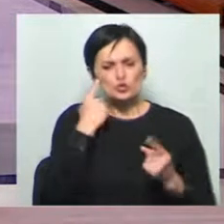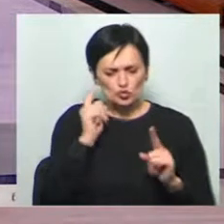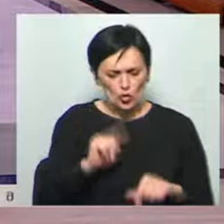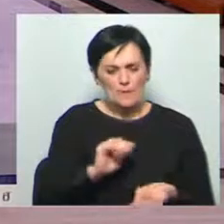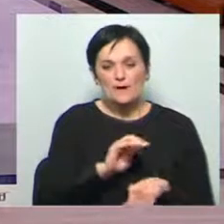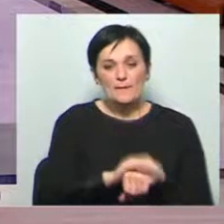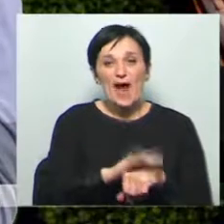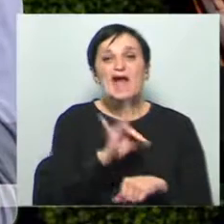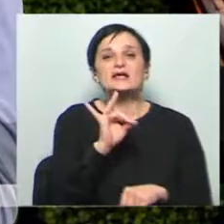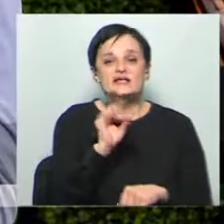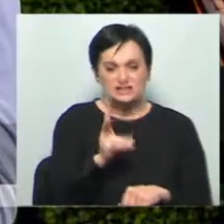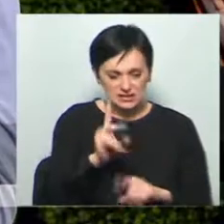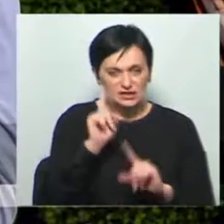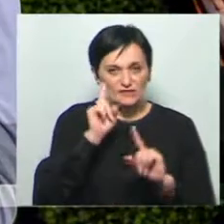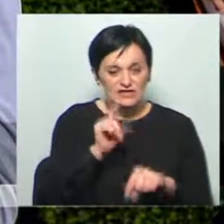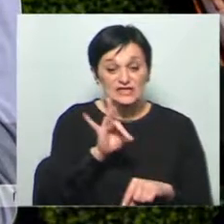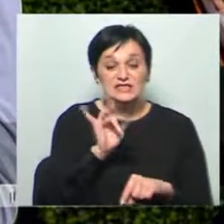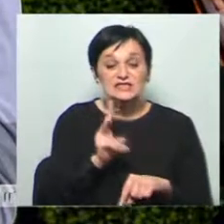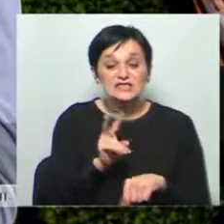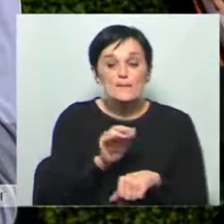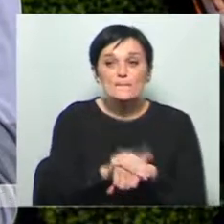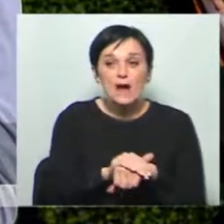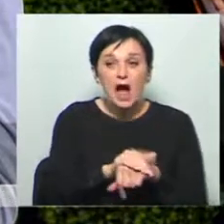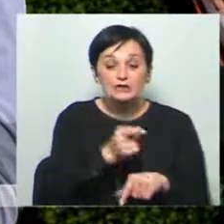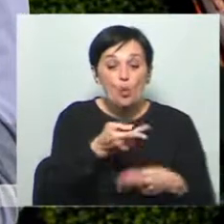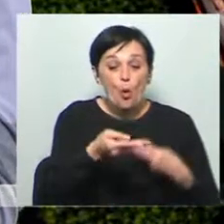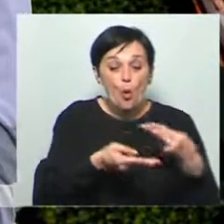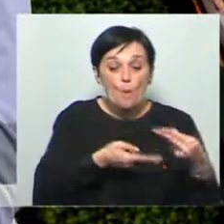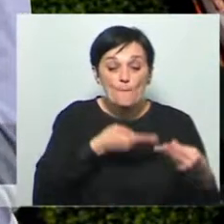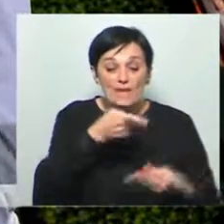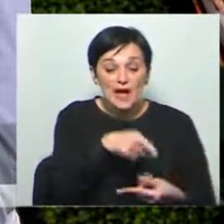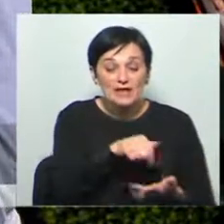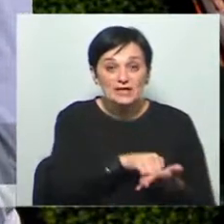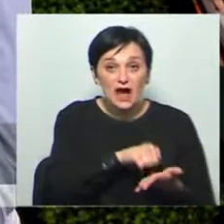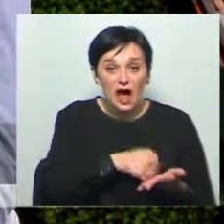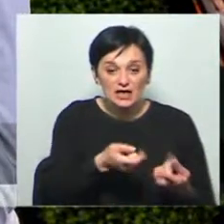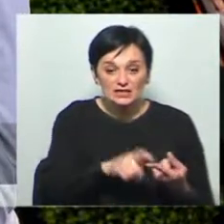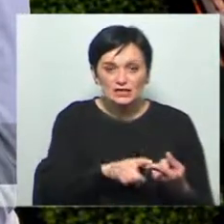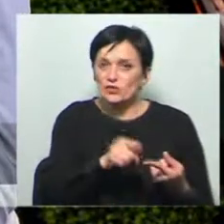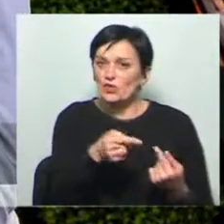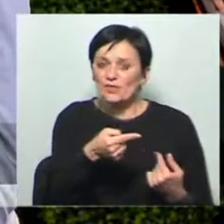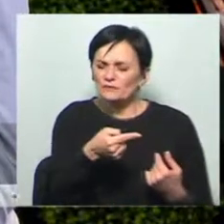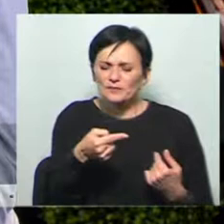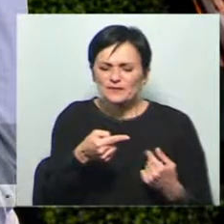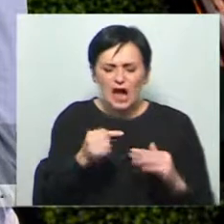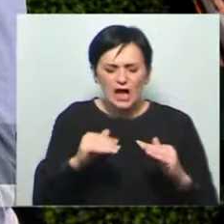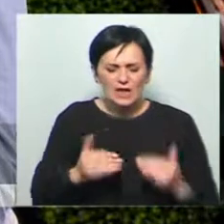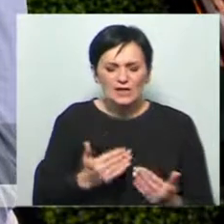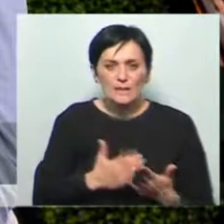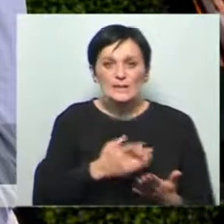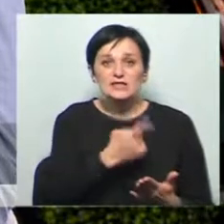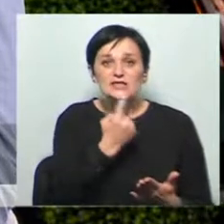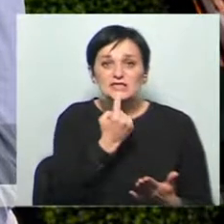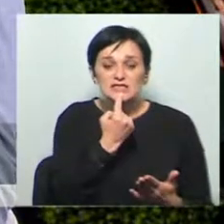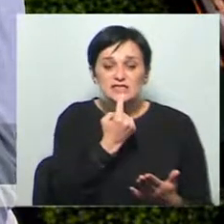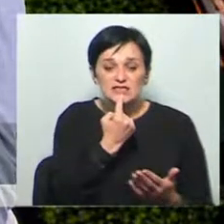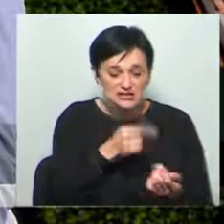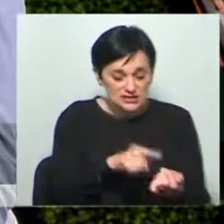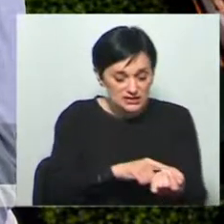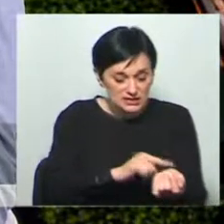ფაქტი, ანუ რისკი ვიცით. რისკ ფაქტორი, ეს იყო ოპერაციული ჩარევა. ამ შემთხვევაში ნაკლებ სავარაუდოა, რომ მისი სისხლის